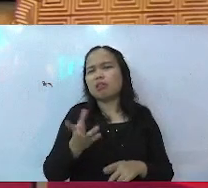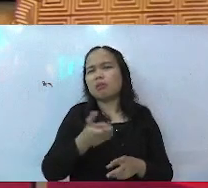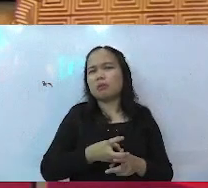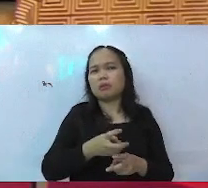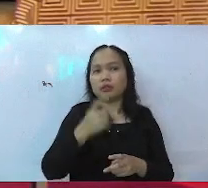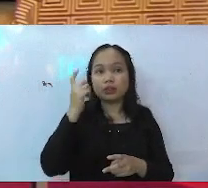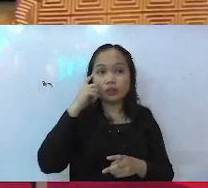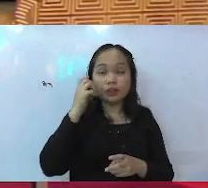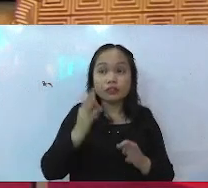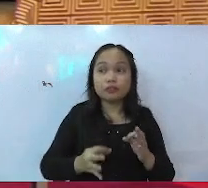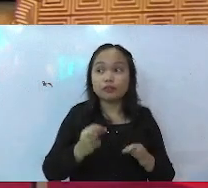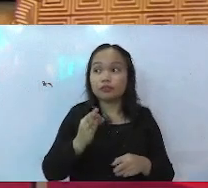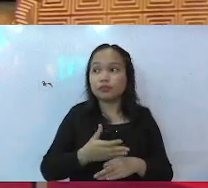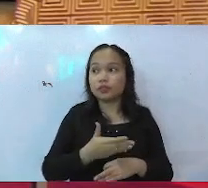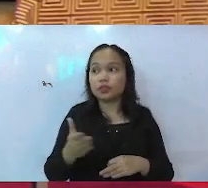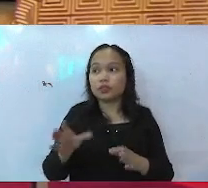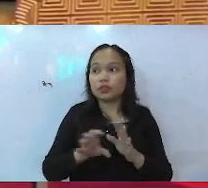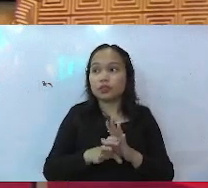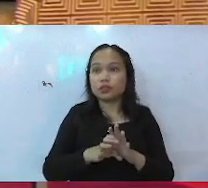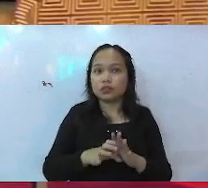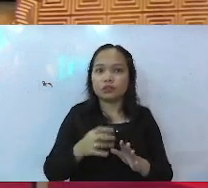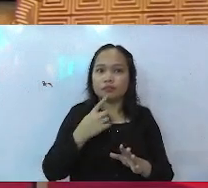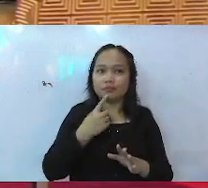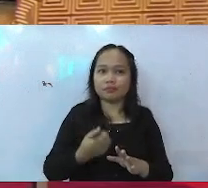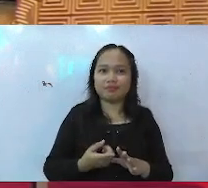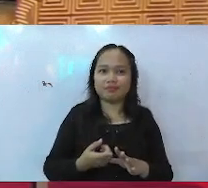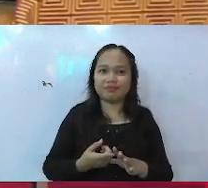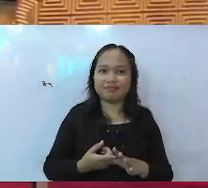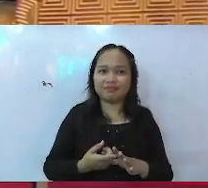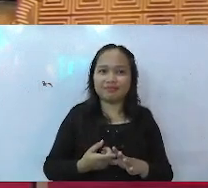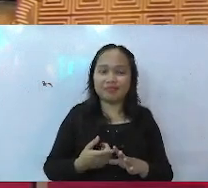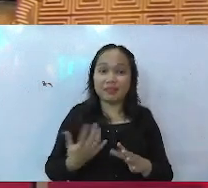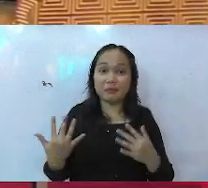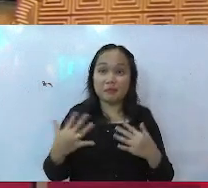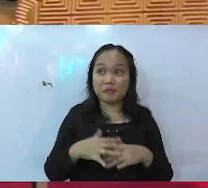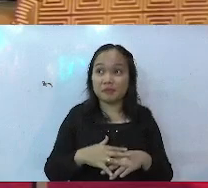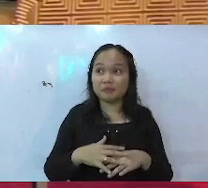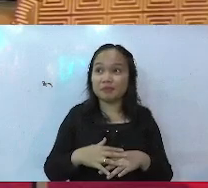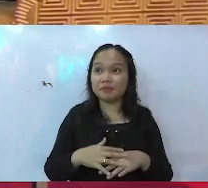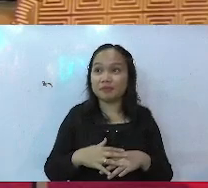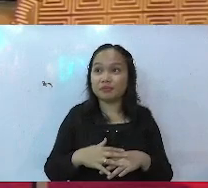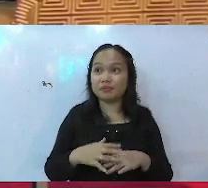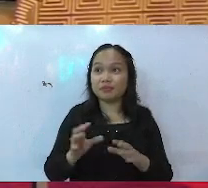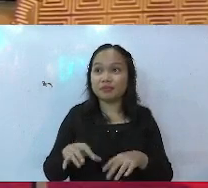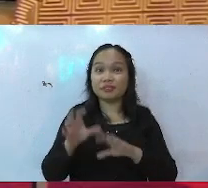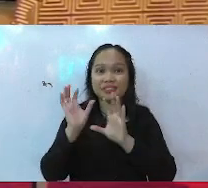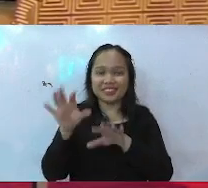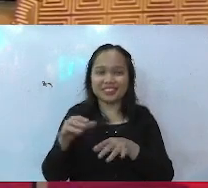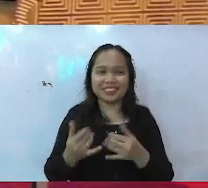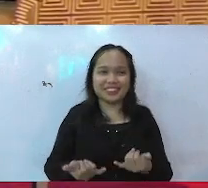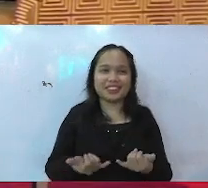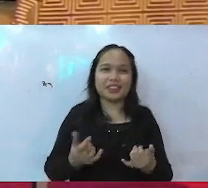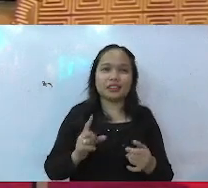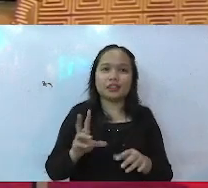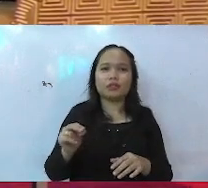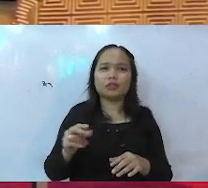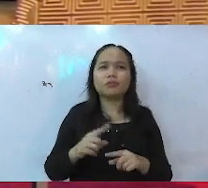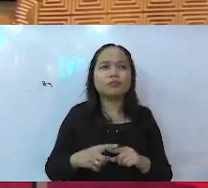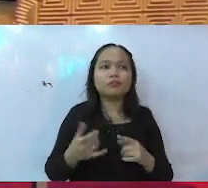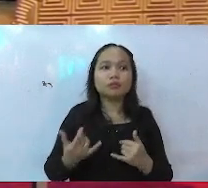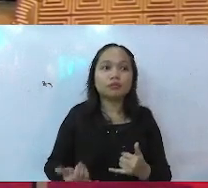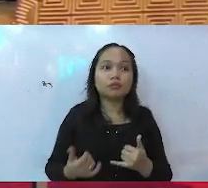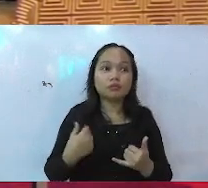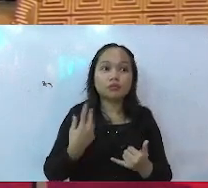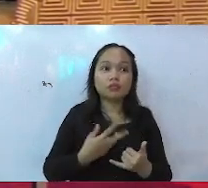pagka pinasok na naman natin yung Gilas dito Alright hindi hindi pala sila Hindi sila may problema yung coach All right well Anyways again Hi